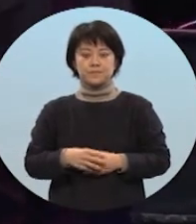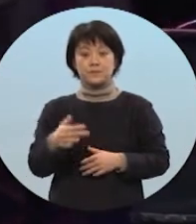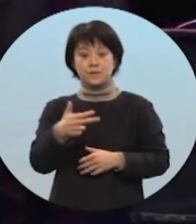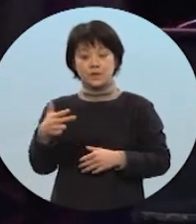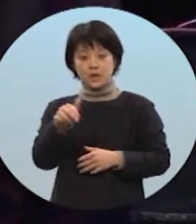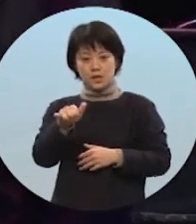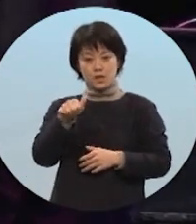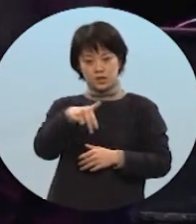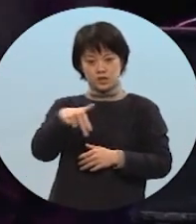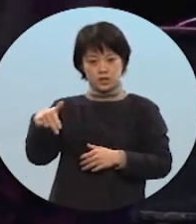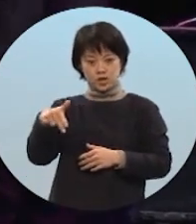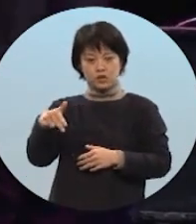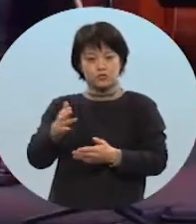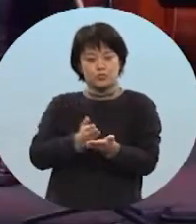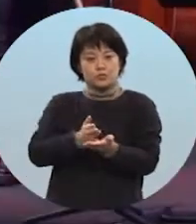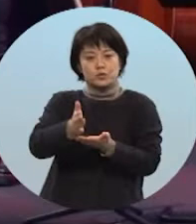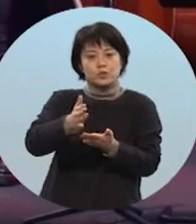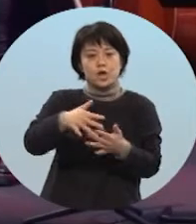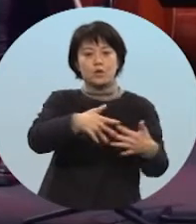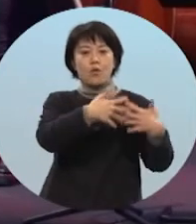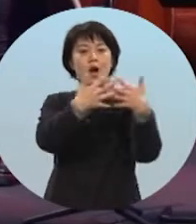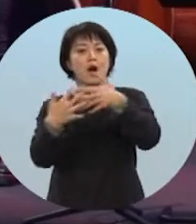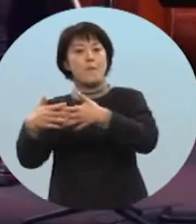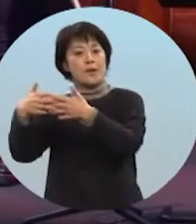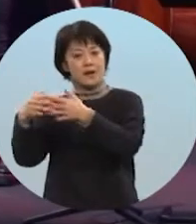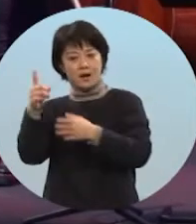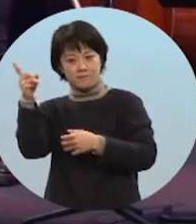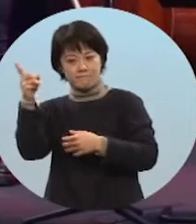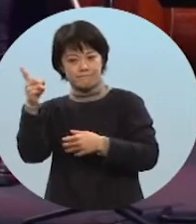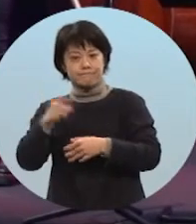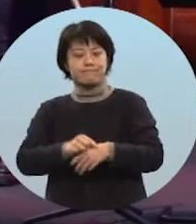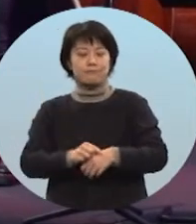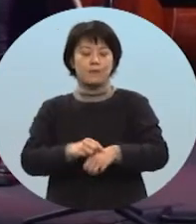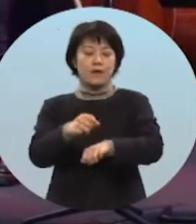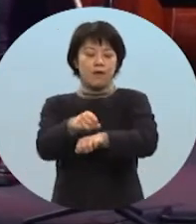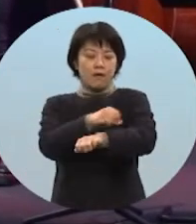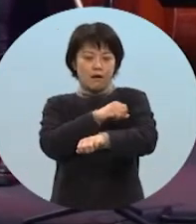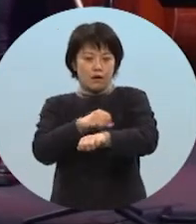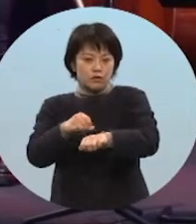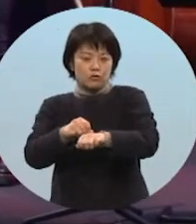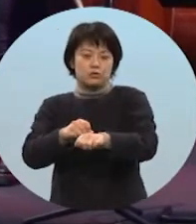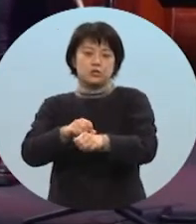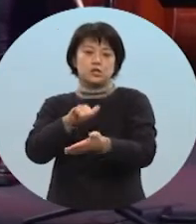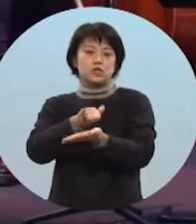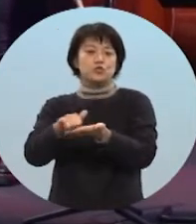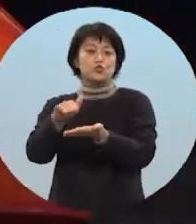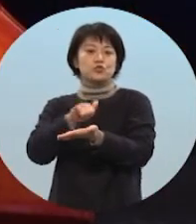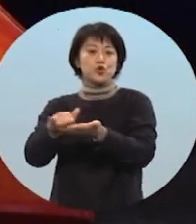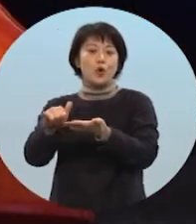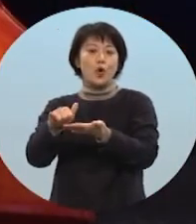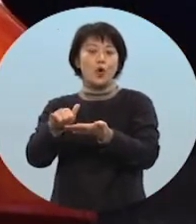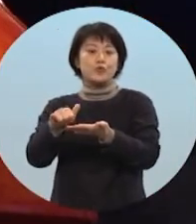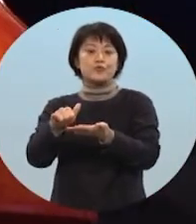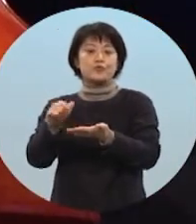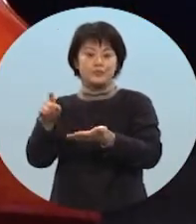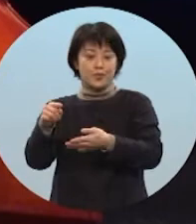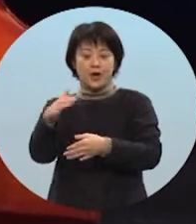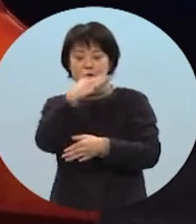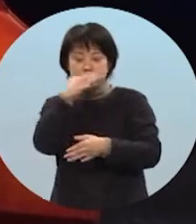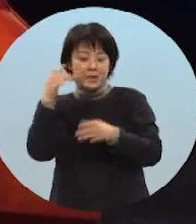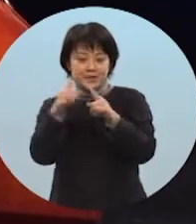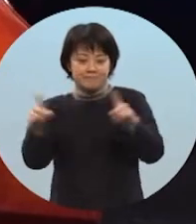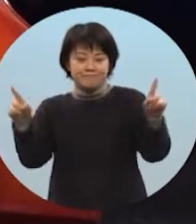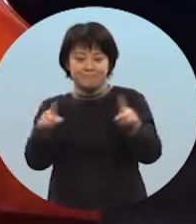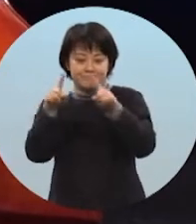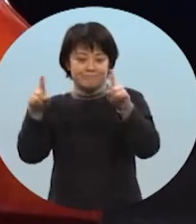ジャズが生まれたアメリカの中でも素晴らしいジャズミュージシャンを多く生み出したのがニューヨークです。野々市